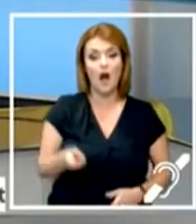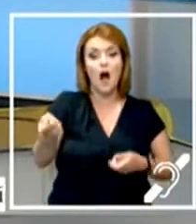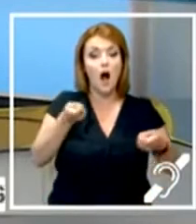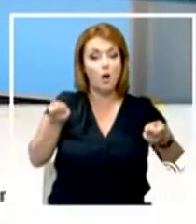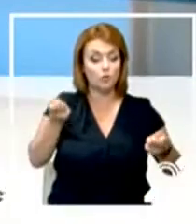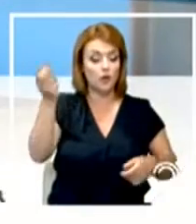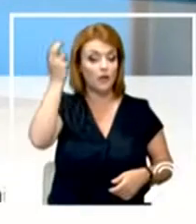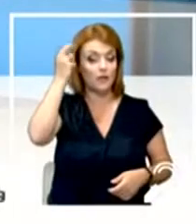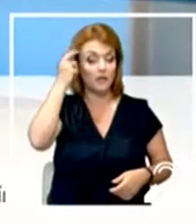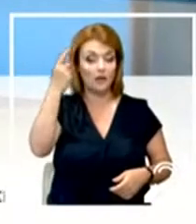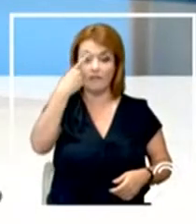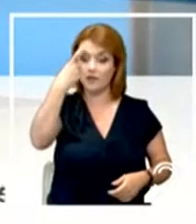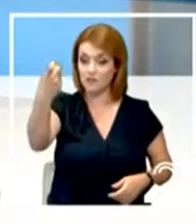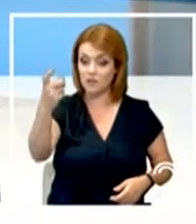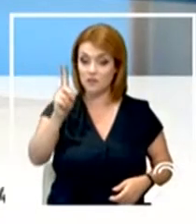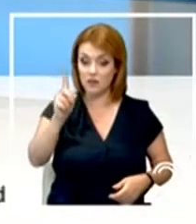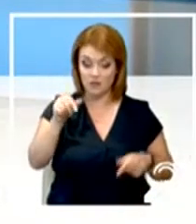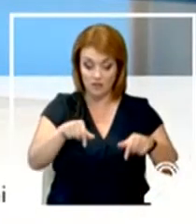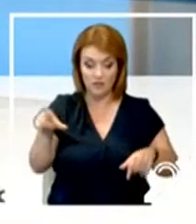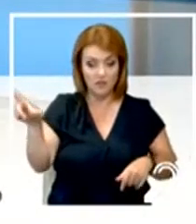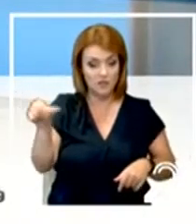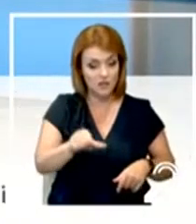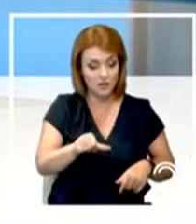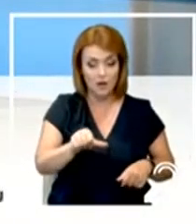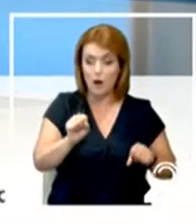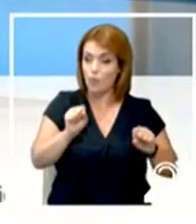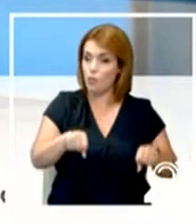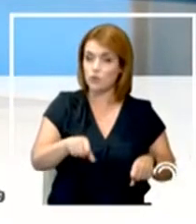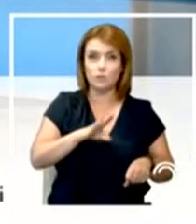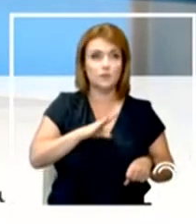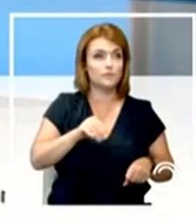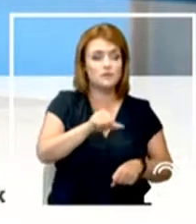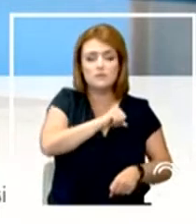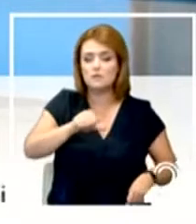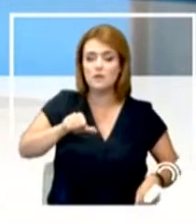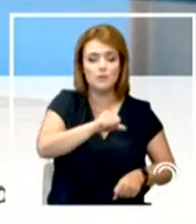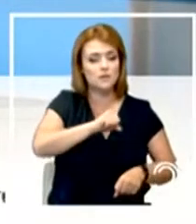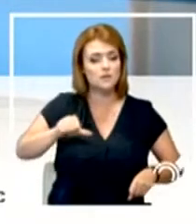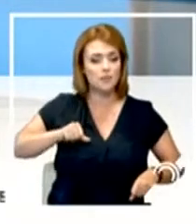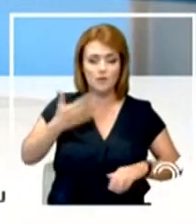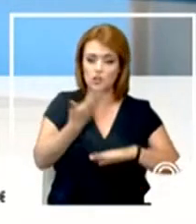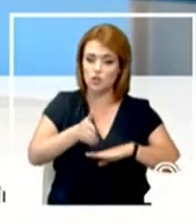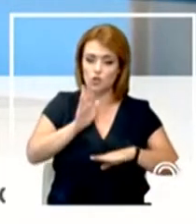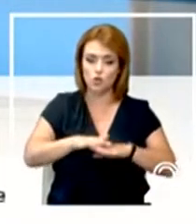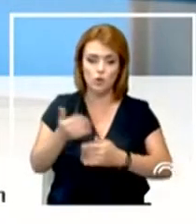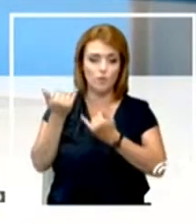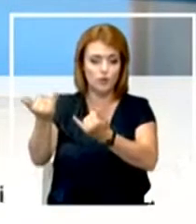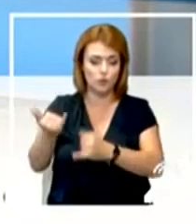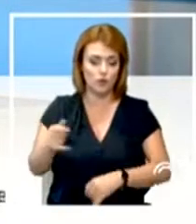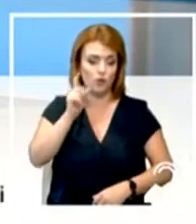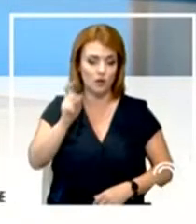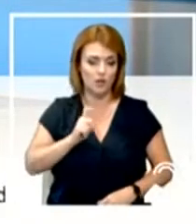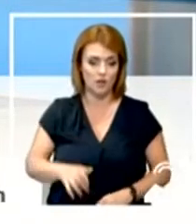Autoritățile de la Kiev avertizează că această săptămână ar putea fi una dintre cele mai grele pentru Ucraina de la începutul invaziei